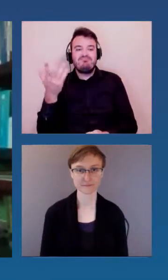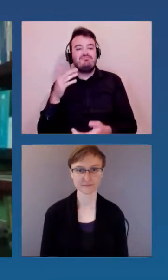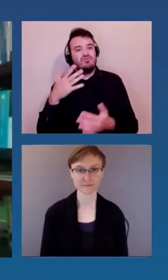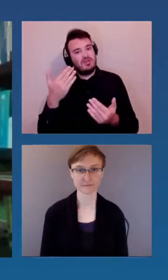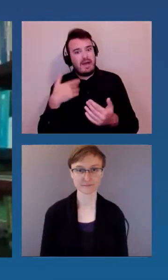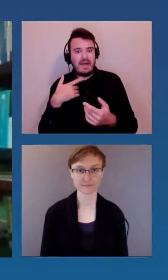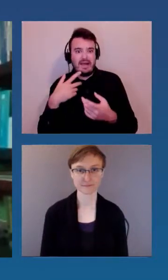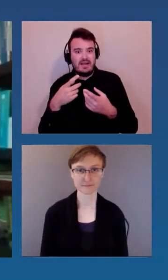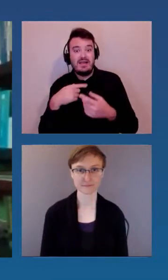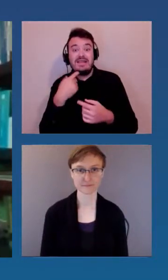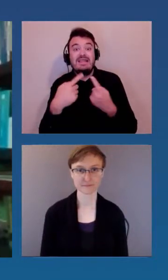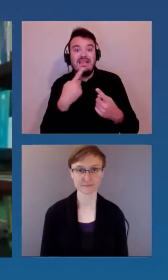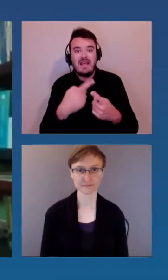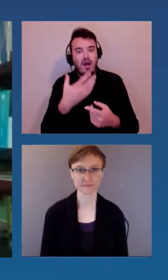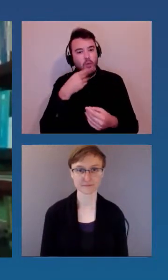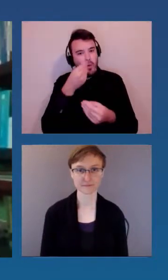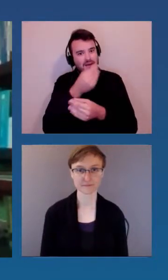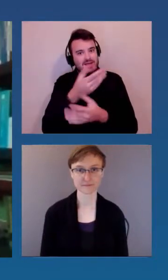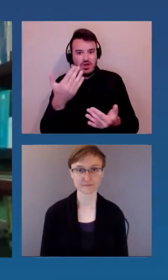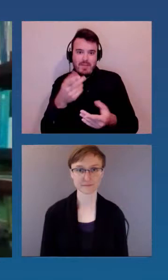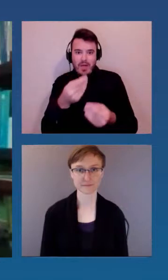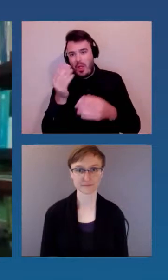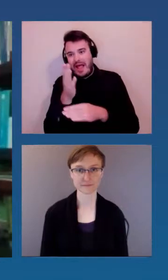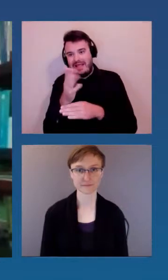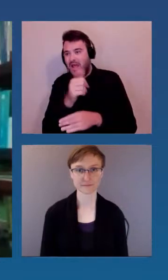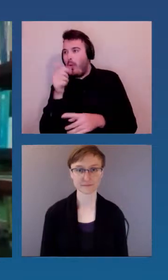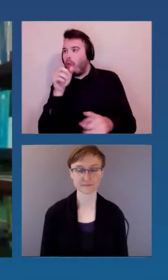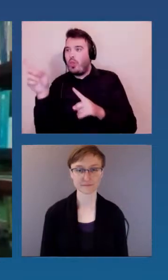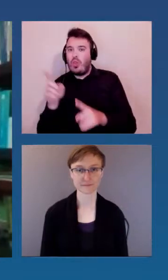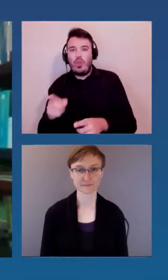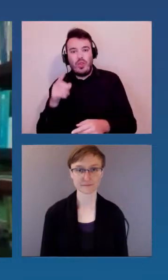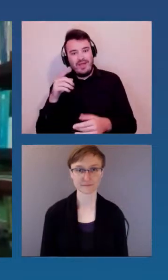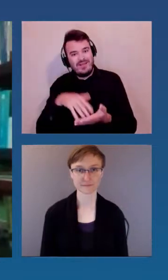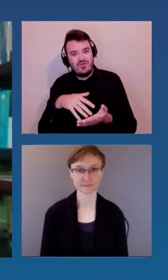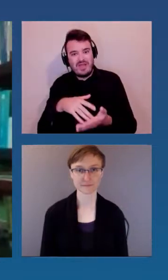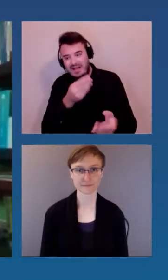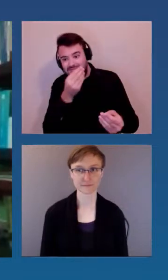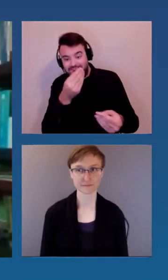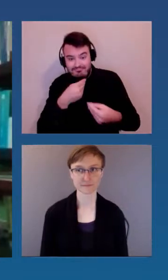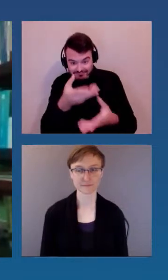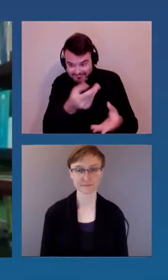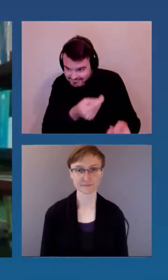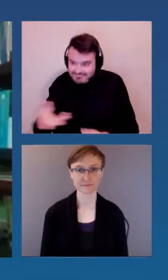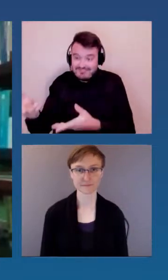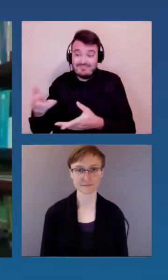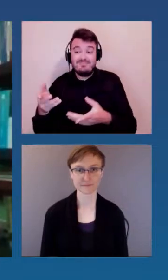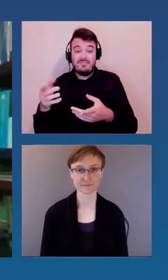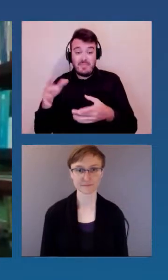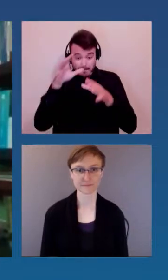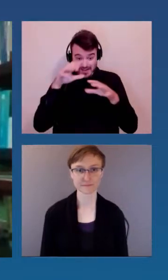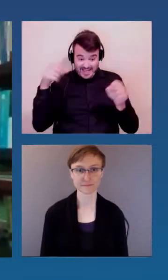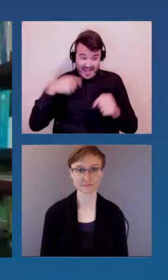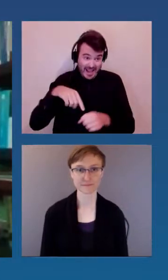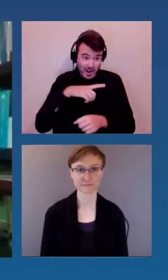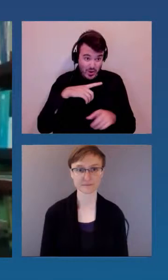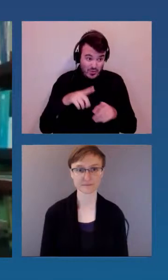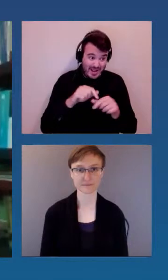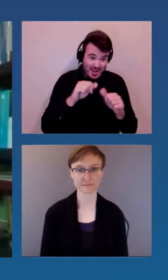la collaboration des jeunes, comme vous l'avez mentionné, des moins jeunes, de chacun de nous, individuellement et